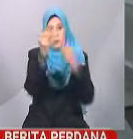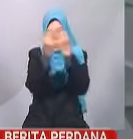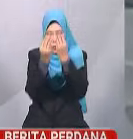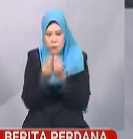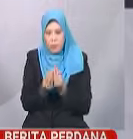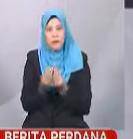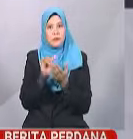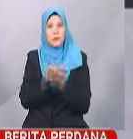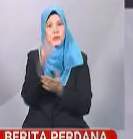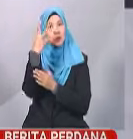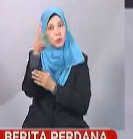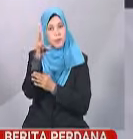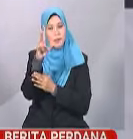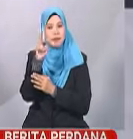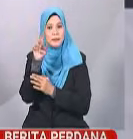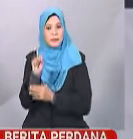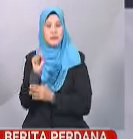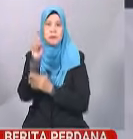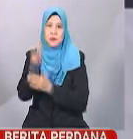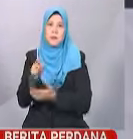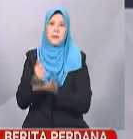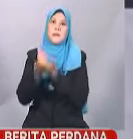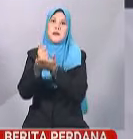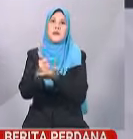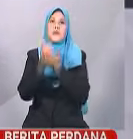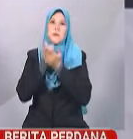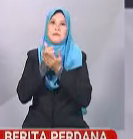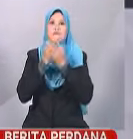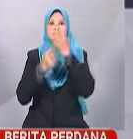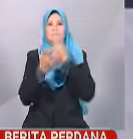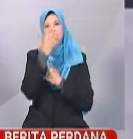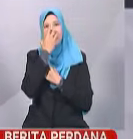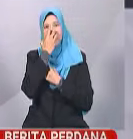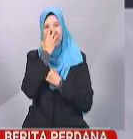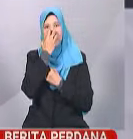jumlah tersebut, 17 kes memerlukan bantuan pernafasan.